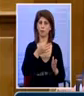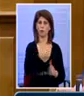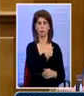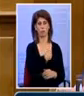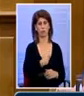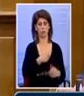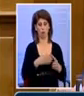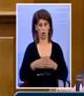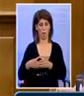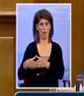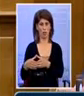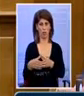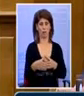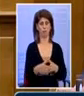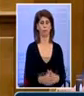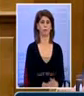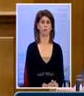αρχηγών των κομμάτων,